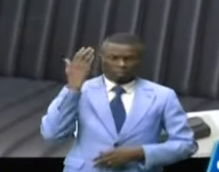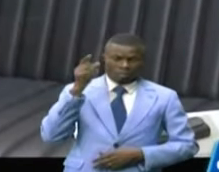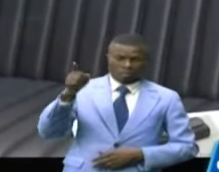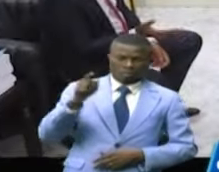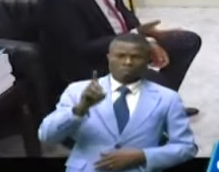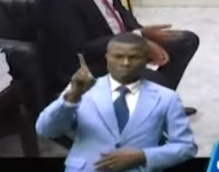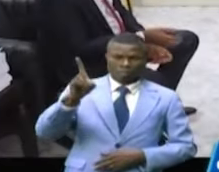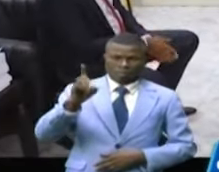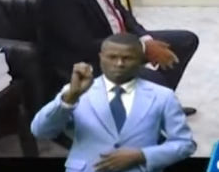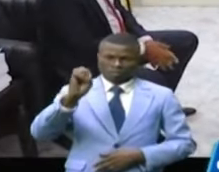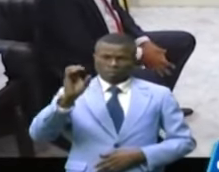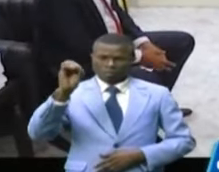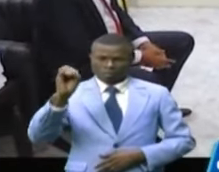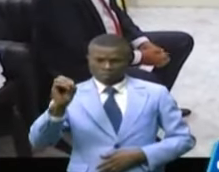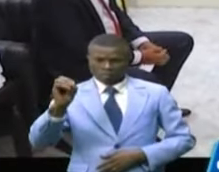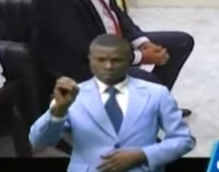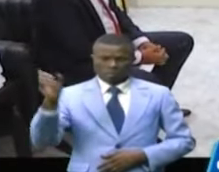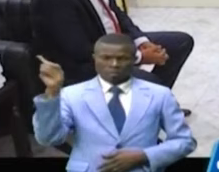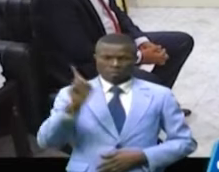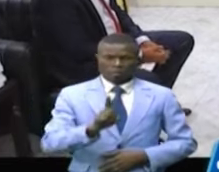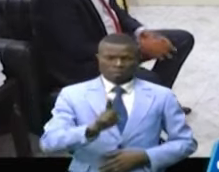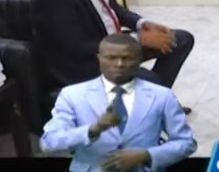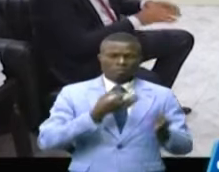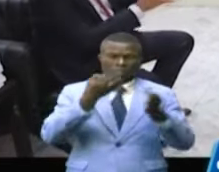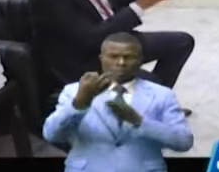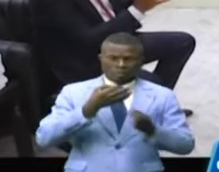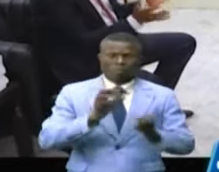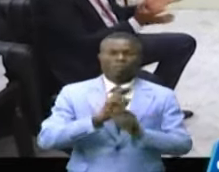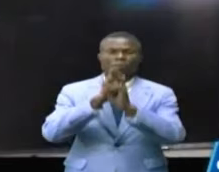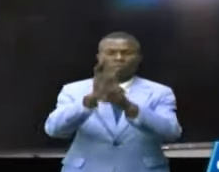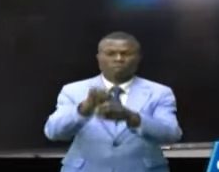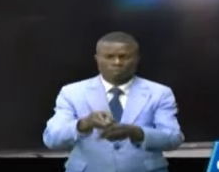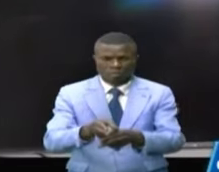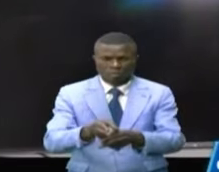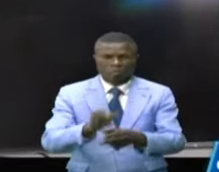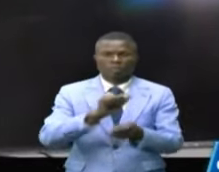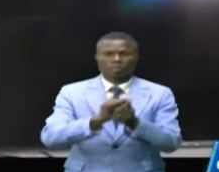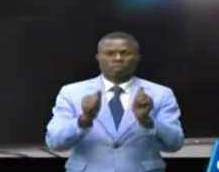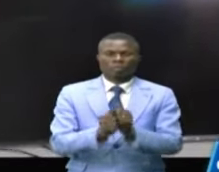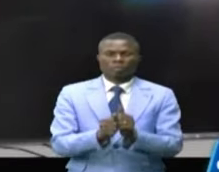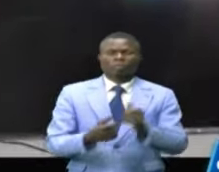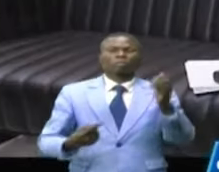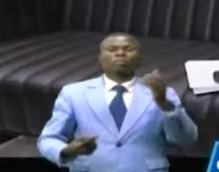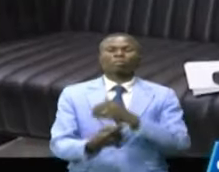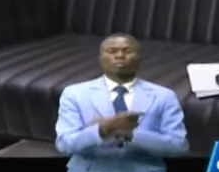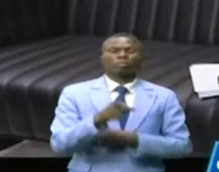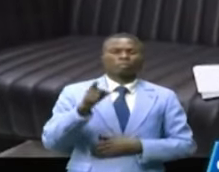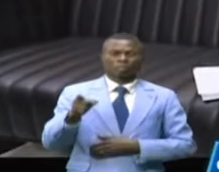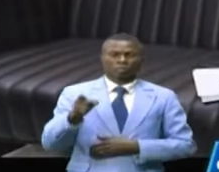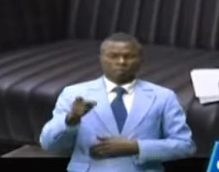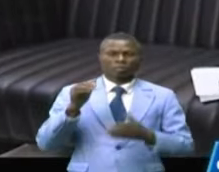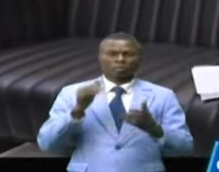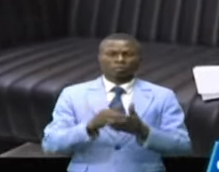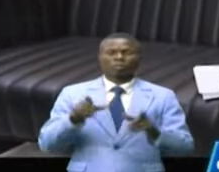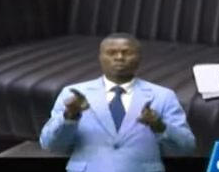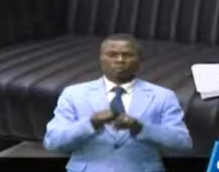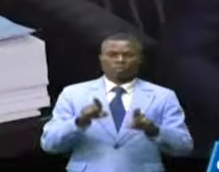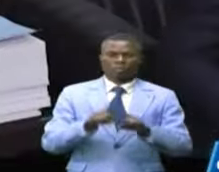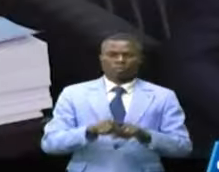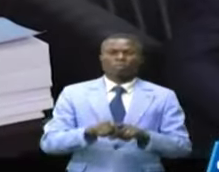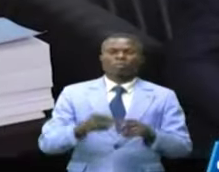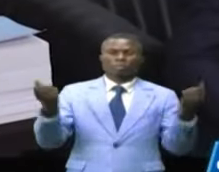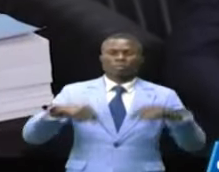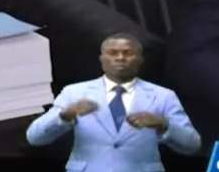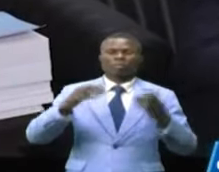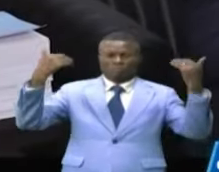Mutombo Mwananyembo est venu apporter des éclaircissements sur des griefs formulés contre lui relativement à sa